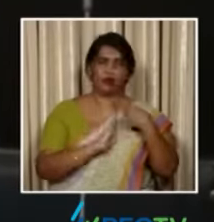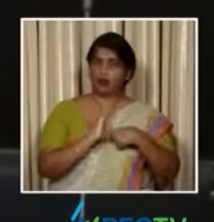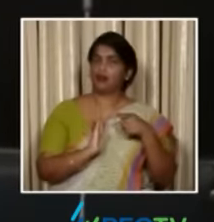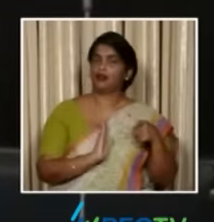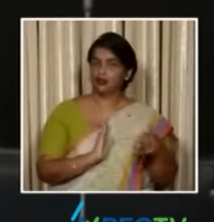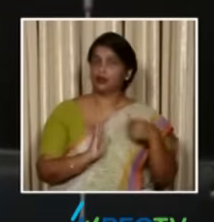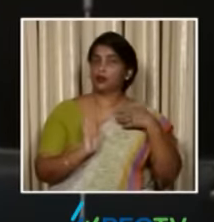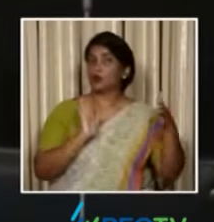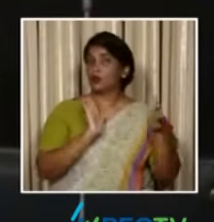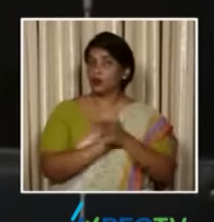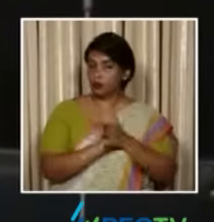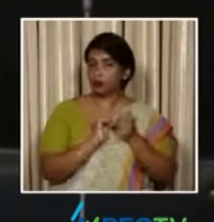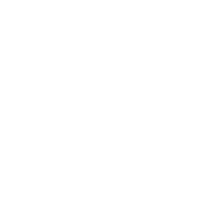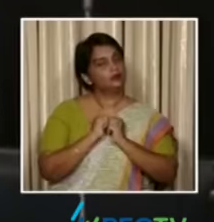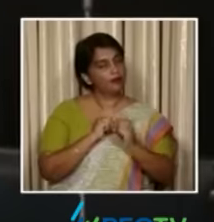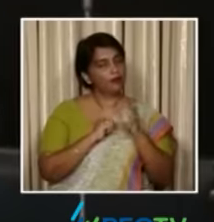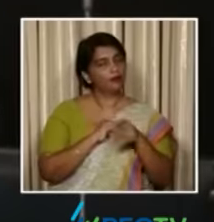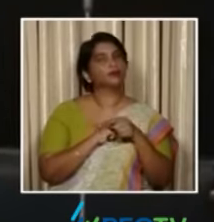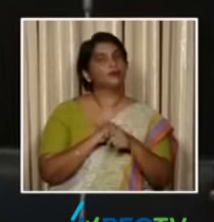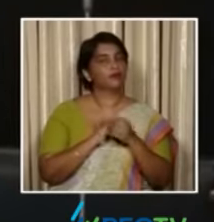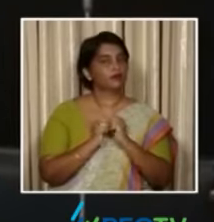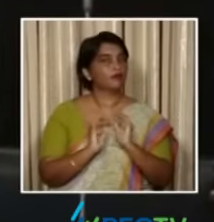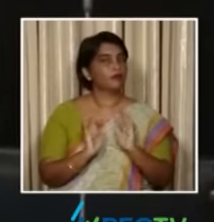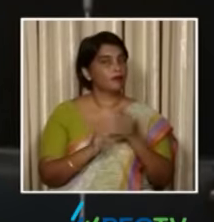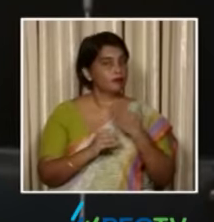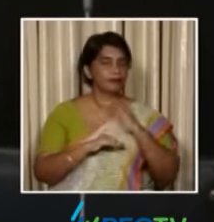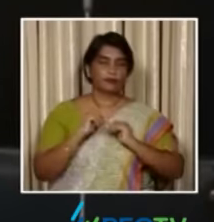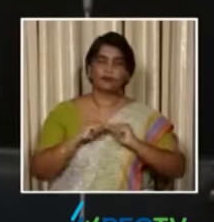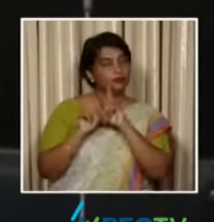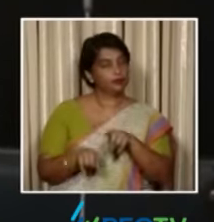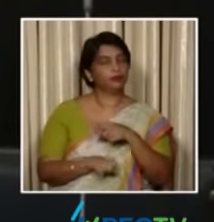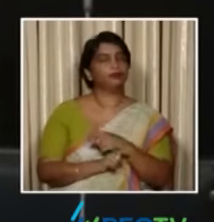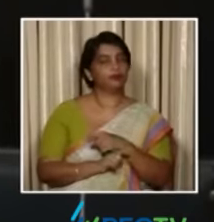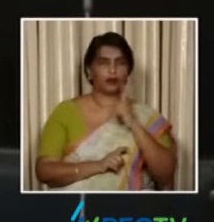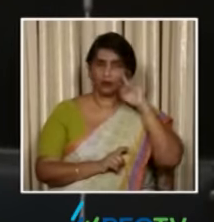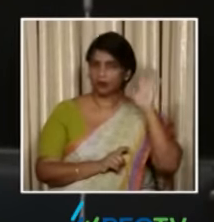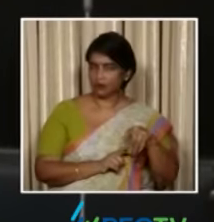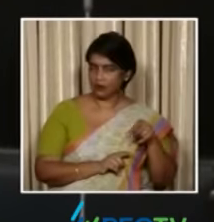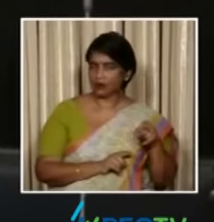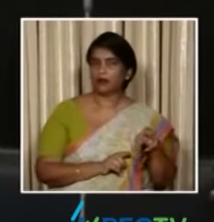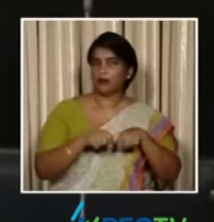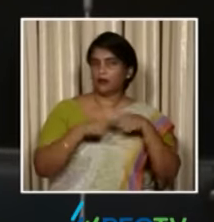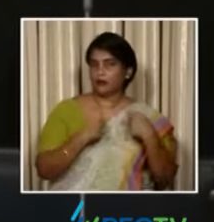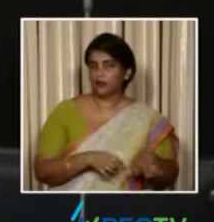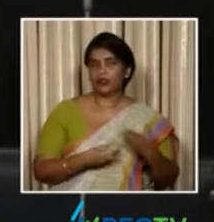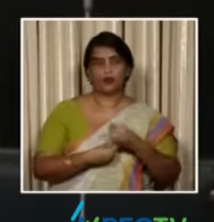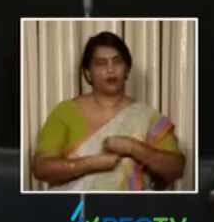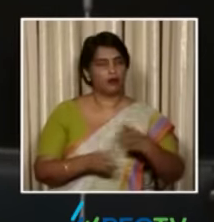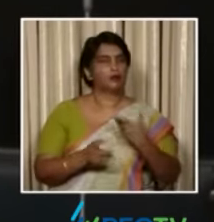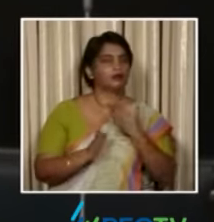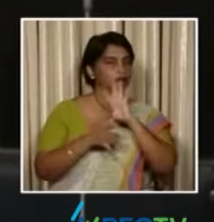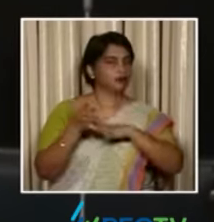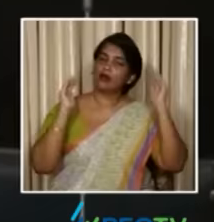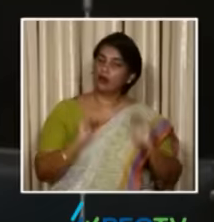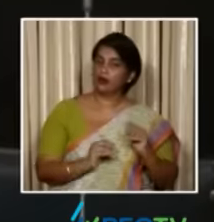අපි ඒකාබද්ධ කිරීමේ වැඩසටහනක් ක්‍රියාත්මක කිරීමේ පියවරට ගමන් කරමින් තිබෙනවා. අනවශ්‍ය නාස්තිය හා ප්‍රයශීස අඩු